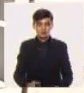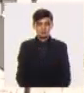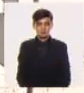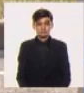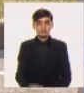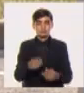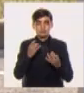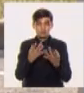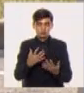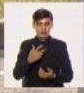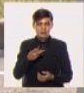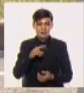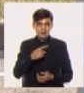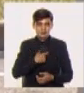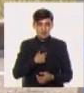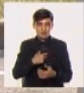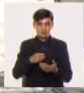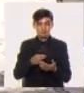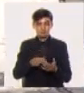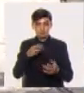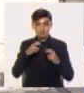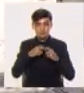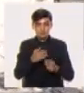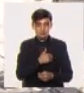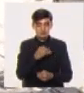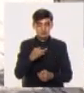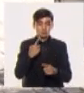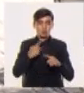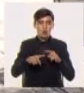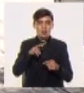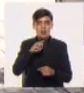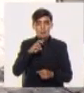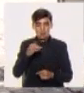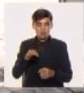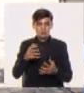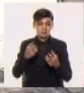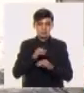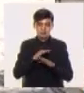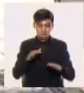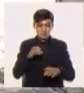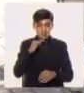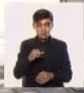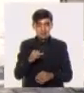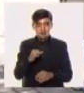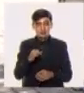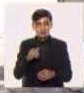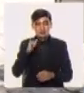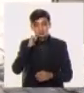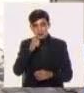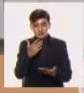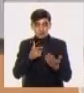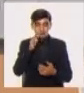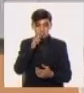что говорят? Тесты закончились, говорят, типа, в других лабораториях тоже не принимают, так что только завтра или